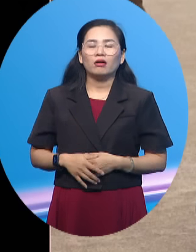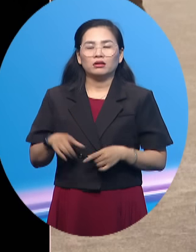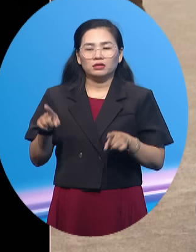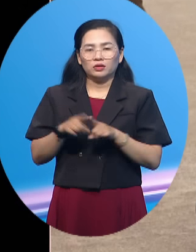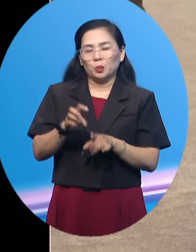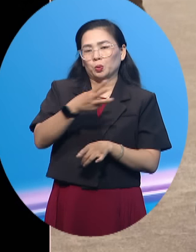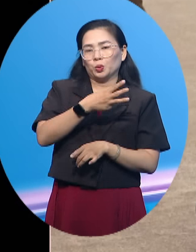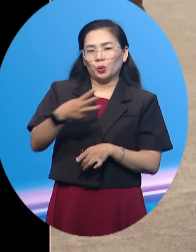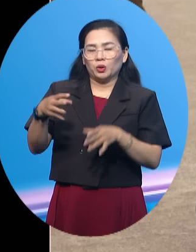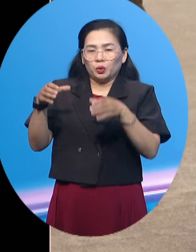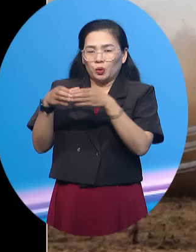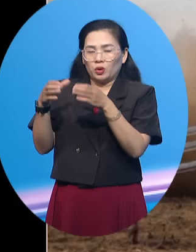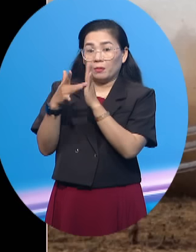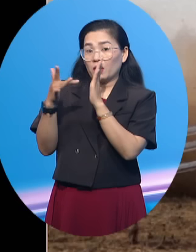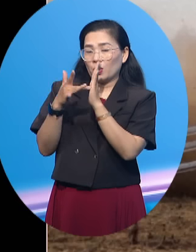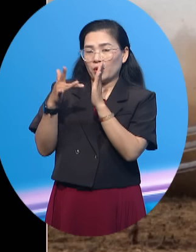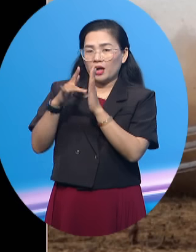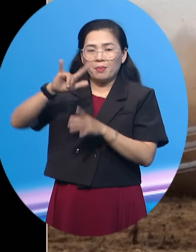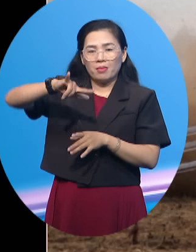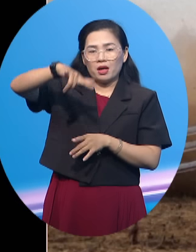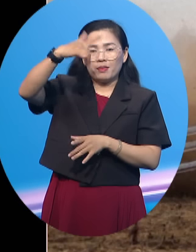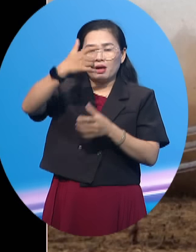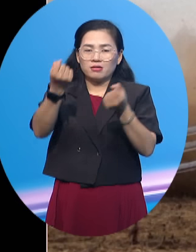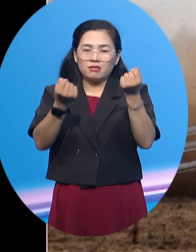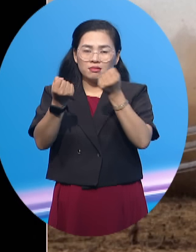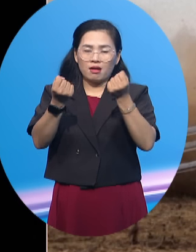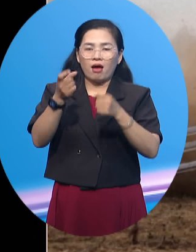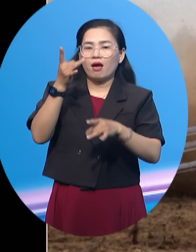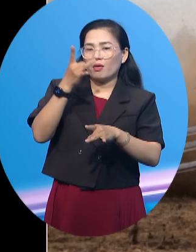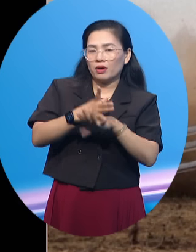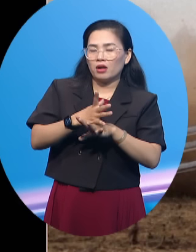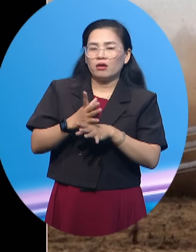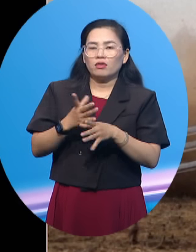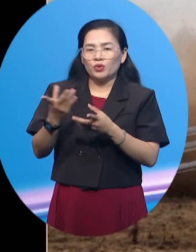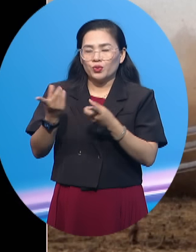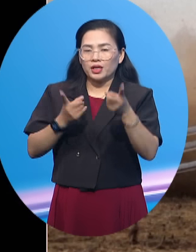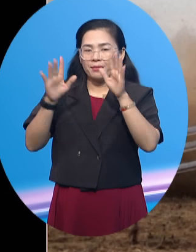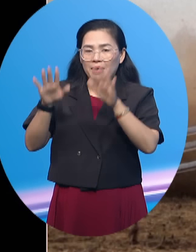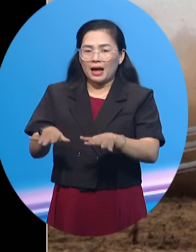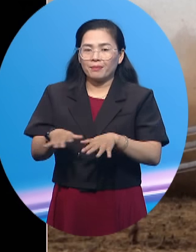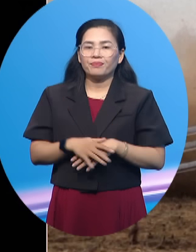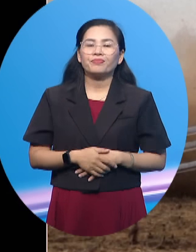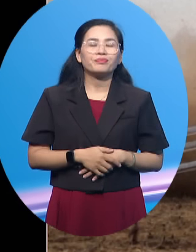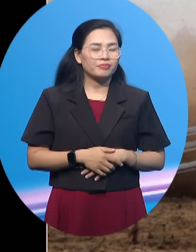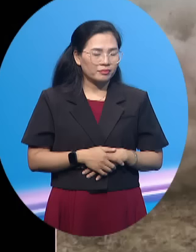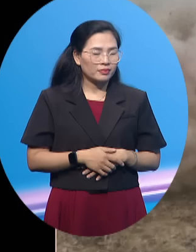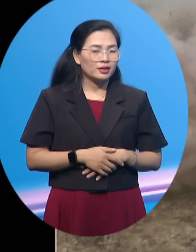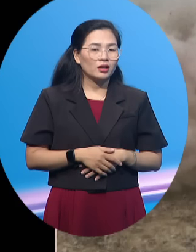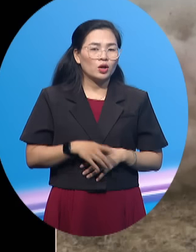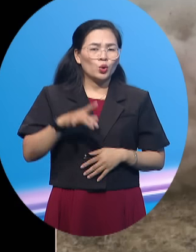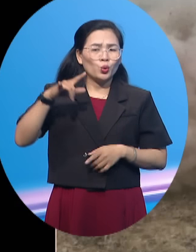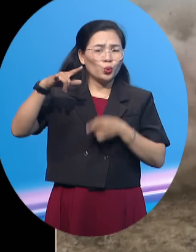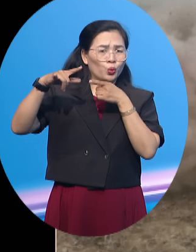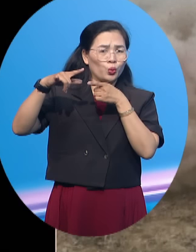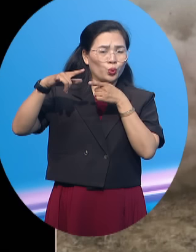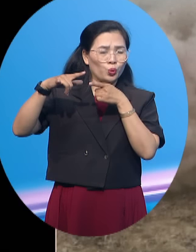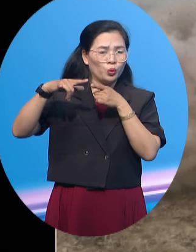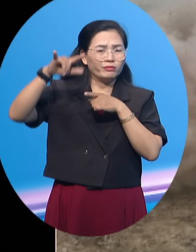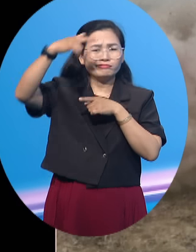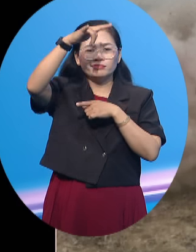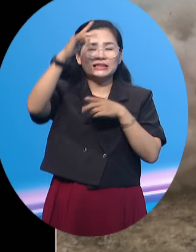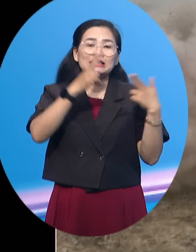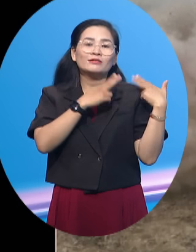thuộc Tổ hợp Công nghệ Máy bay Không Người Lái và các công ty liên quan sản xuất. Theo KCNA, các UAV có thể thực hiện